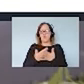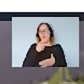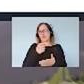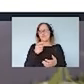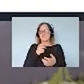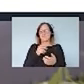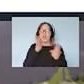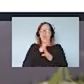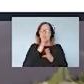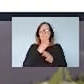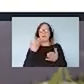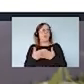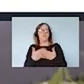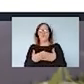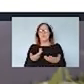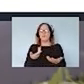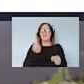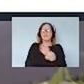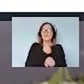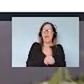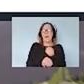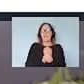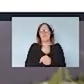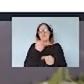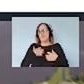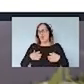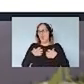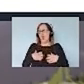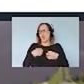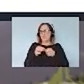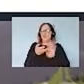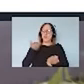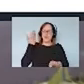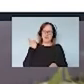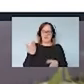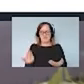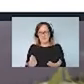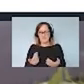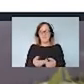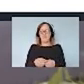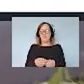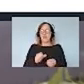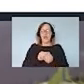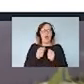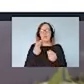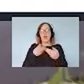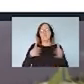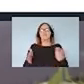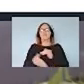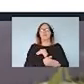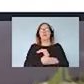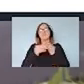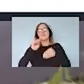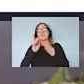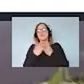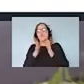dlaczego klimat, dlaczego skamienieliny z czasów prehistorycznych, a nie otwarte zasoby typu więcej